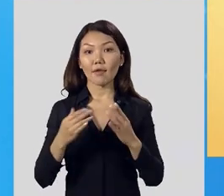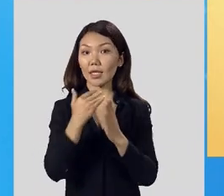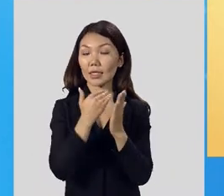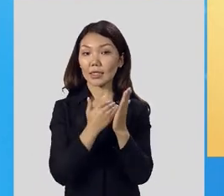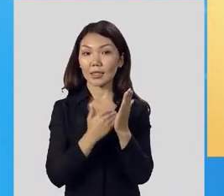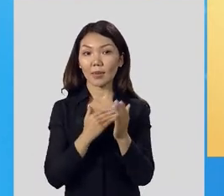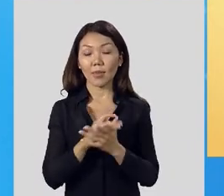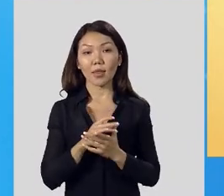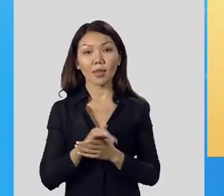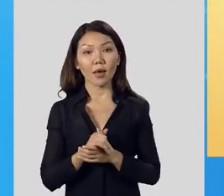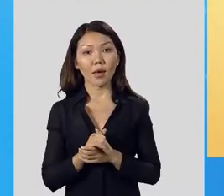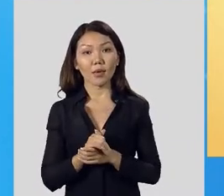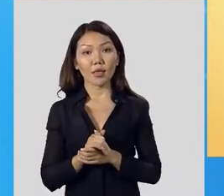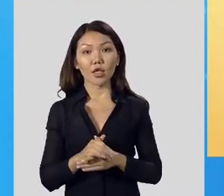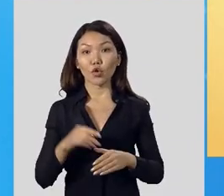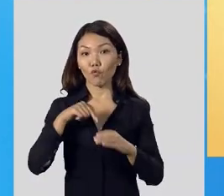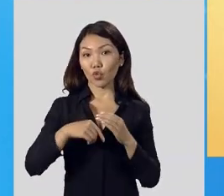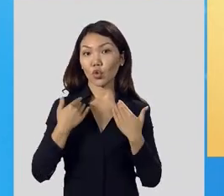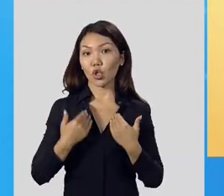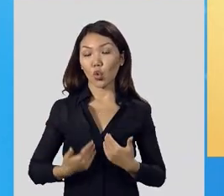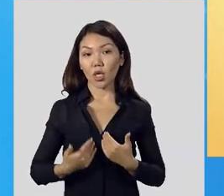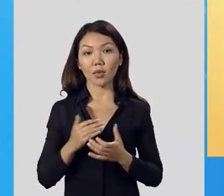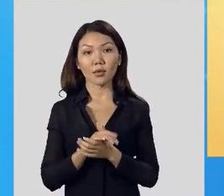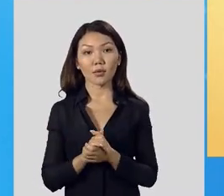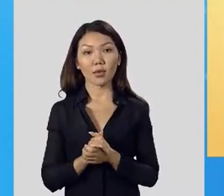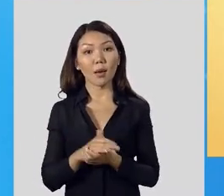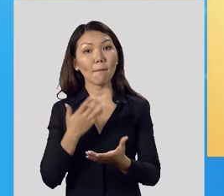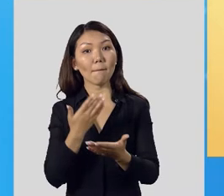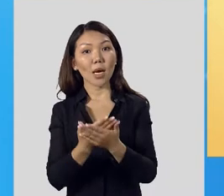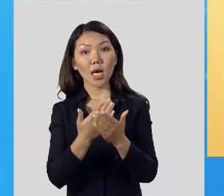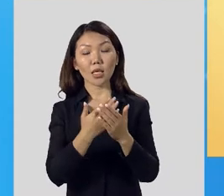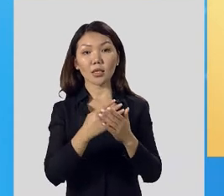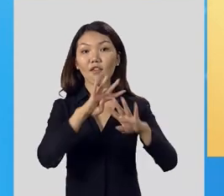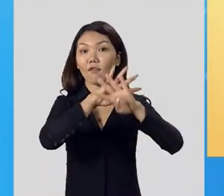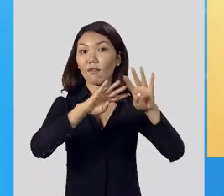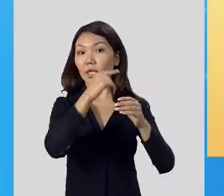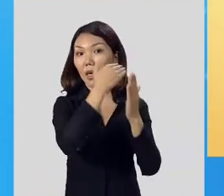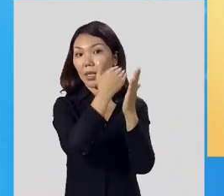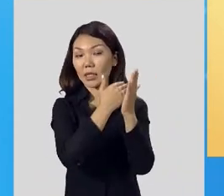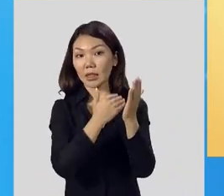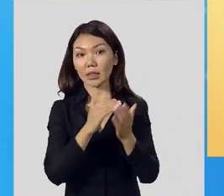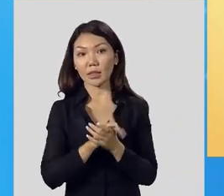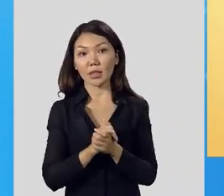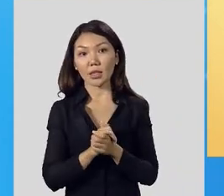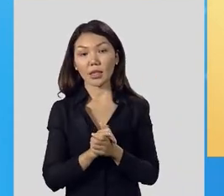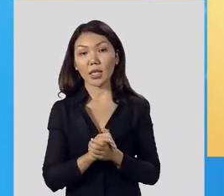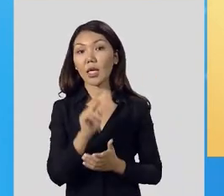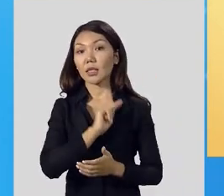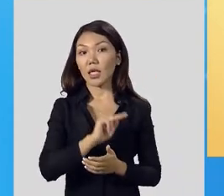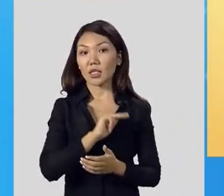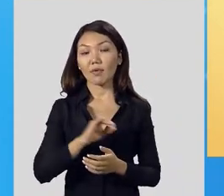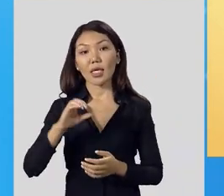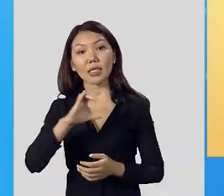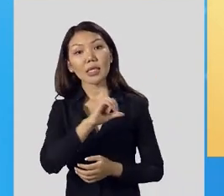системы на некоторые внутренние органы показано в таблице. Действие симпатических